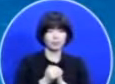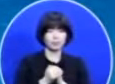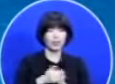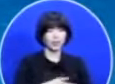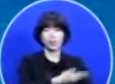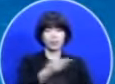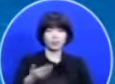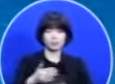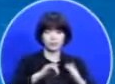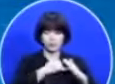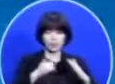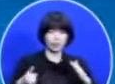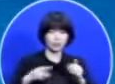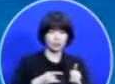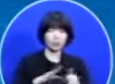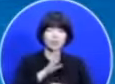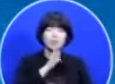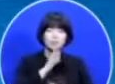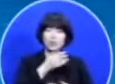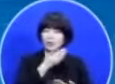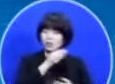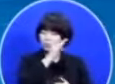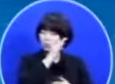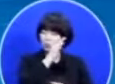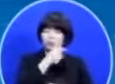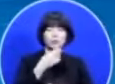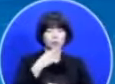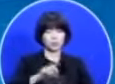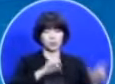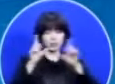여러분 가족들에게 정말 부끄러움이 없이 살아야